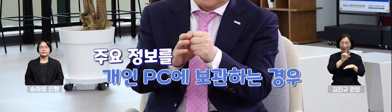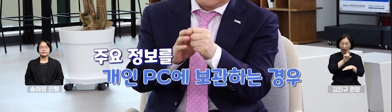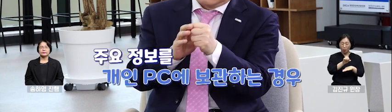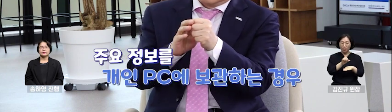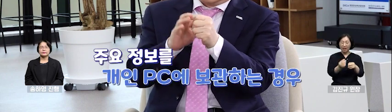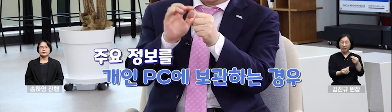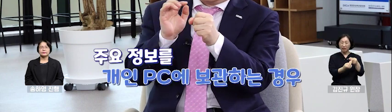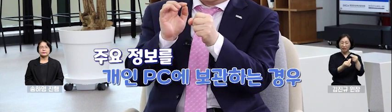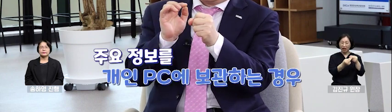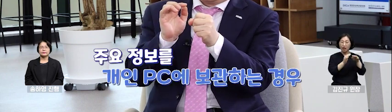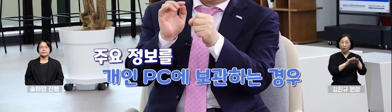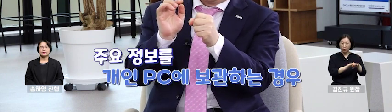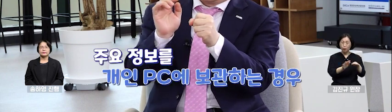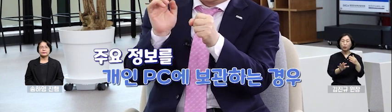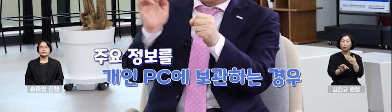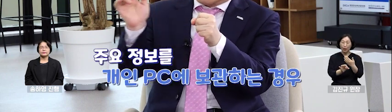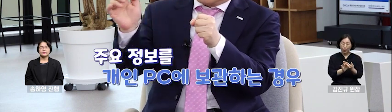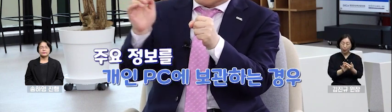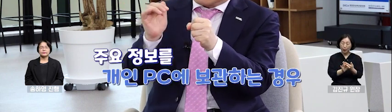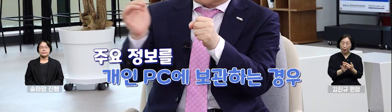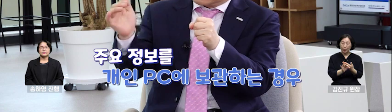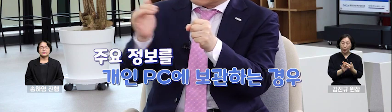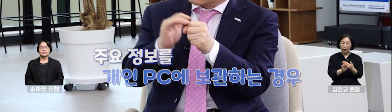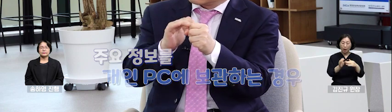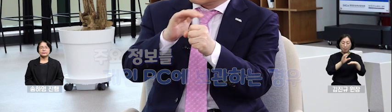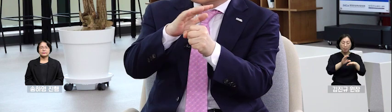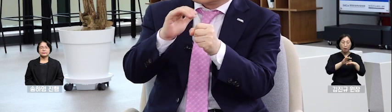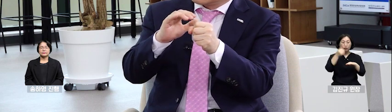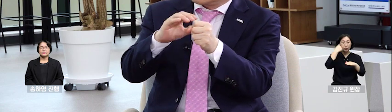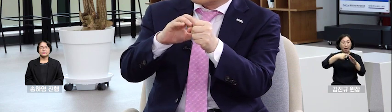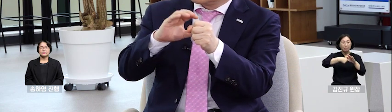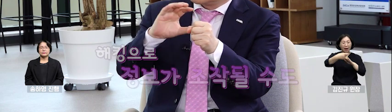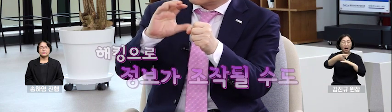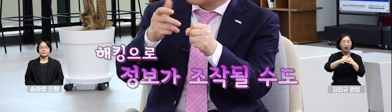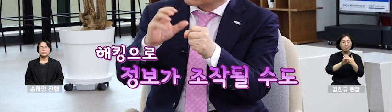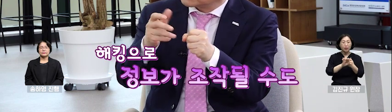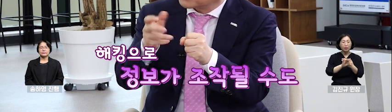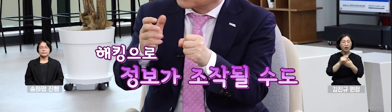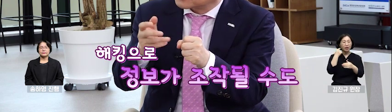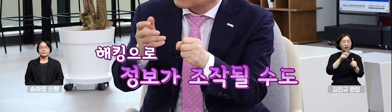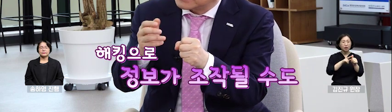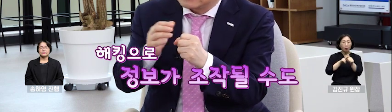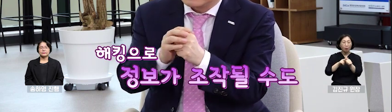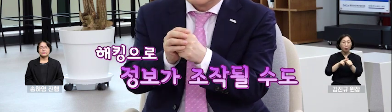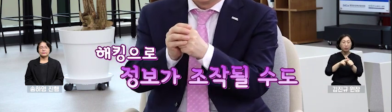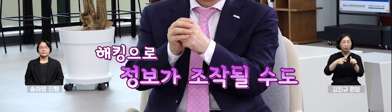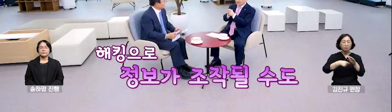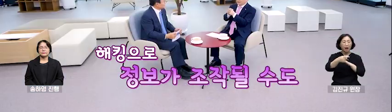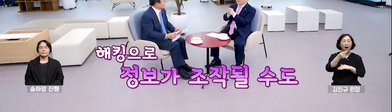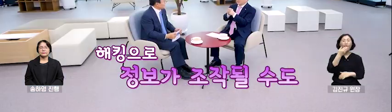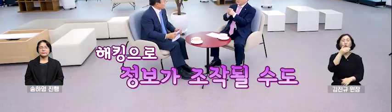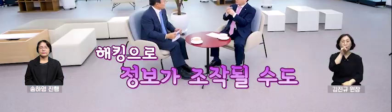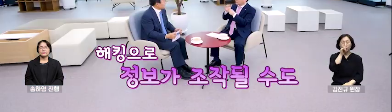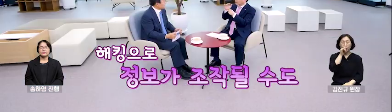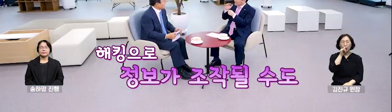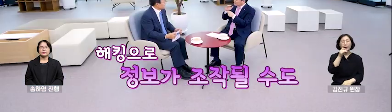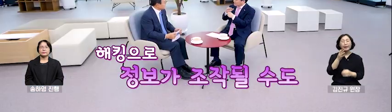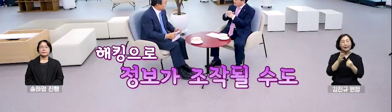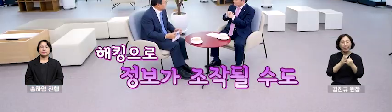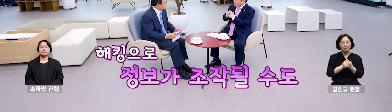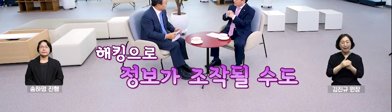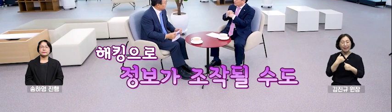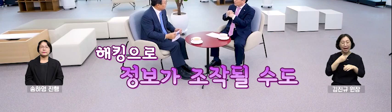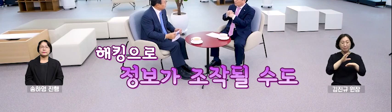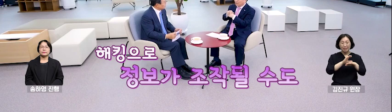하게되면 아 마이크 pc 를 누가 해킹을 한다 그래서 하면 정보를 많이 바꿀 수 있겠죠 금 바로 그렇죠 그런데 이거를 정보를 내